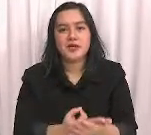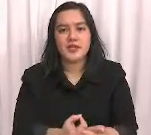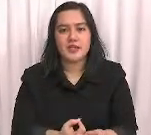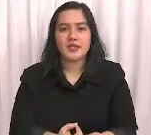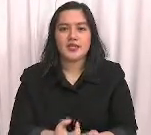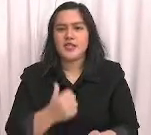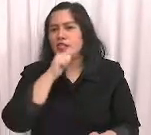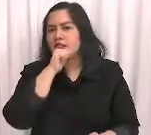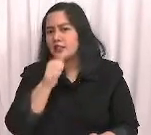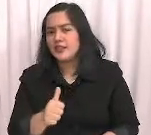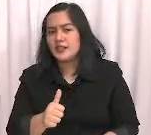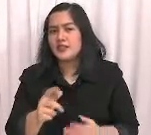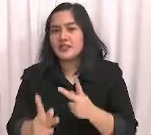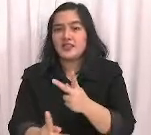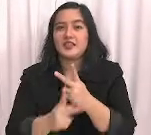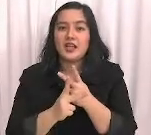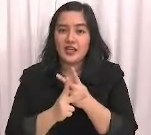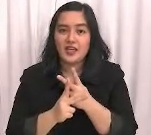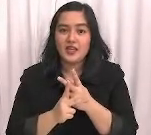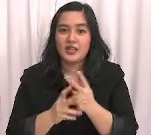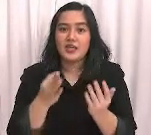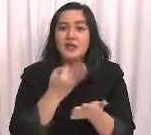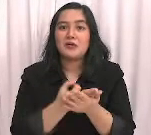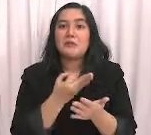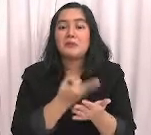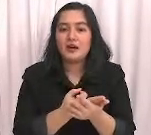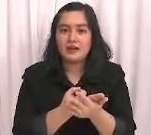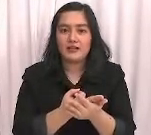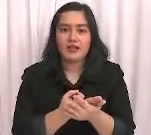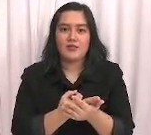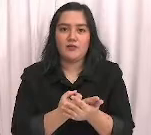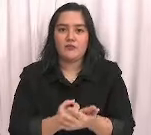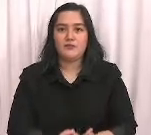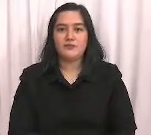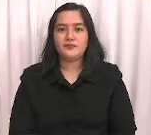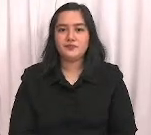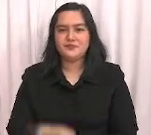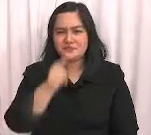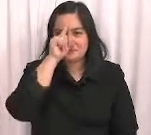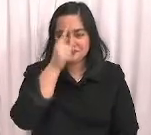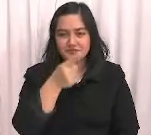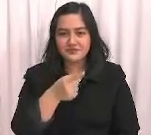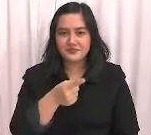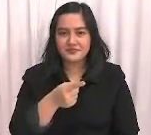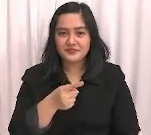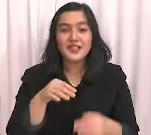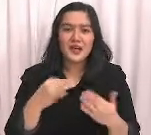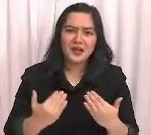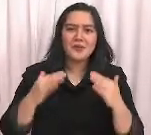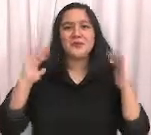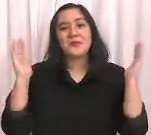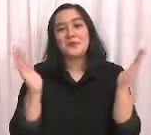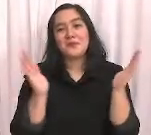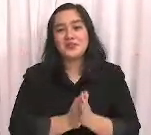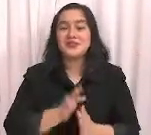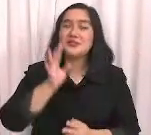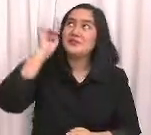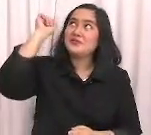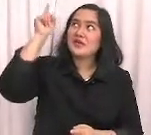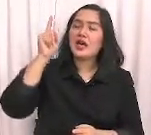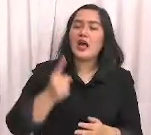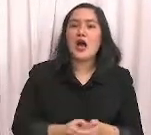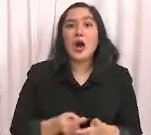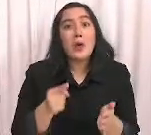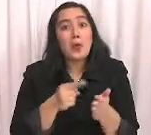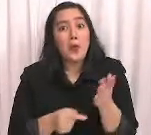ngayon, paano ngayon kung walang ibigay si Noel? Magagalit ka ba? Magtatambo ba yung dalawang anak mo?